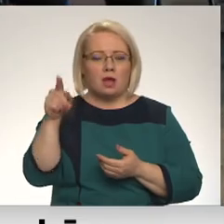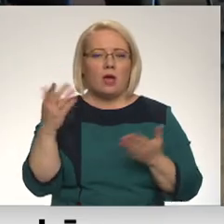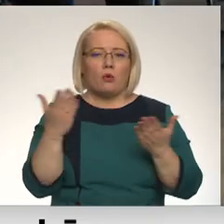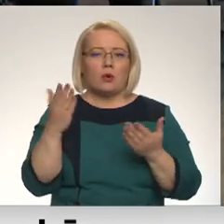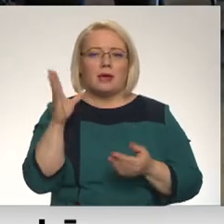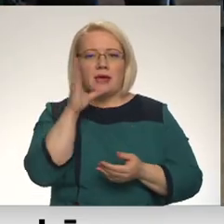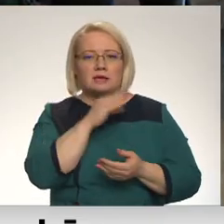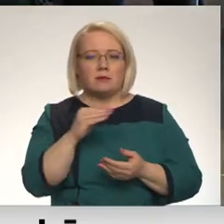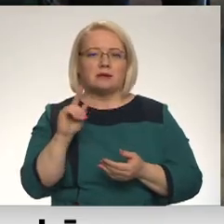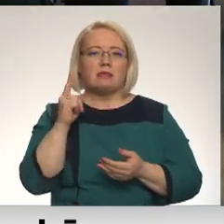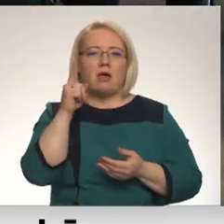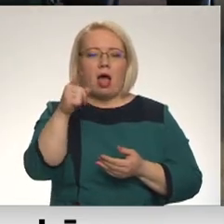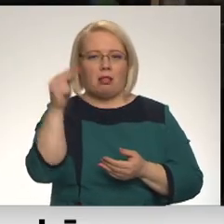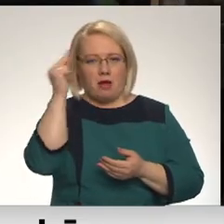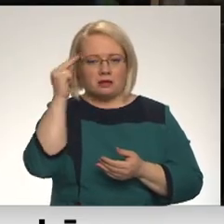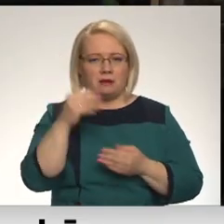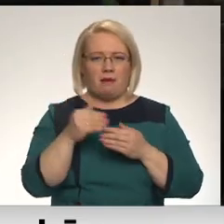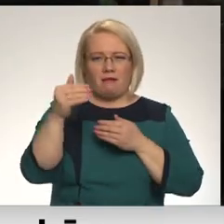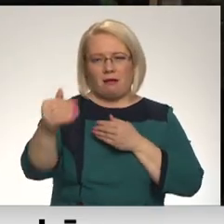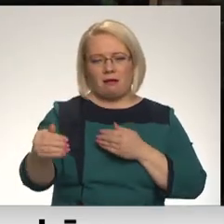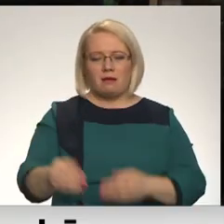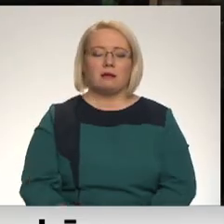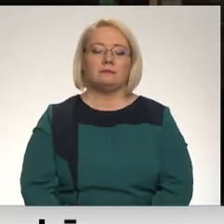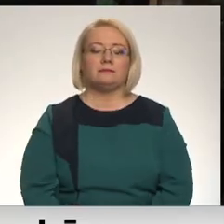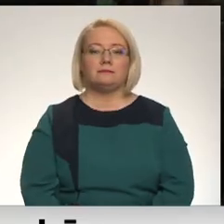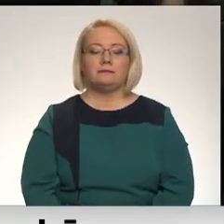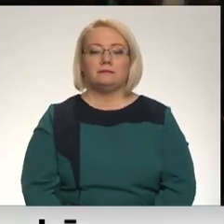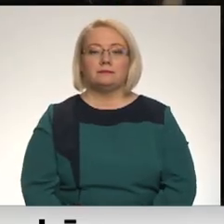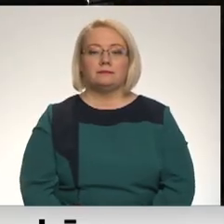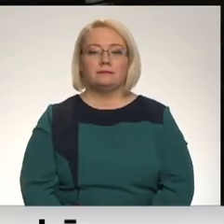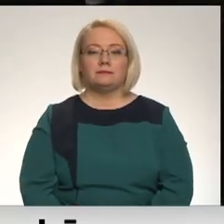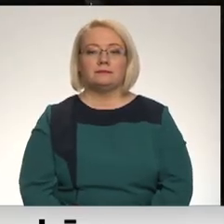iespējams tālmācībā. Vita Anstrate, Agars Kovaļevskis, Latvijas televīzija.